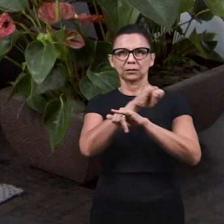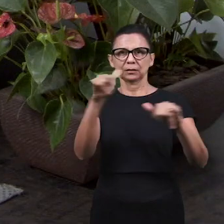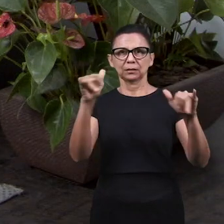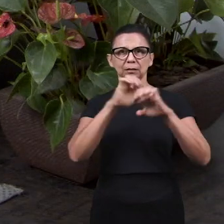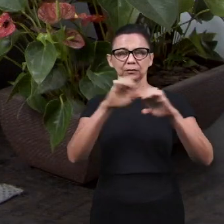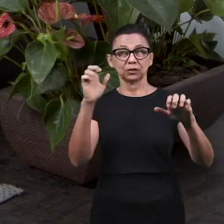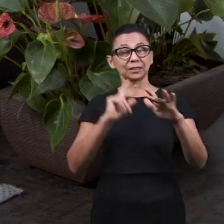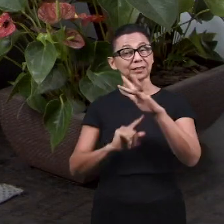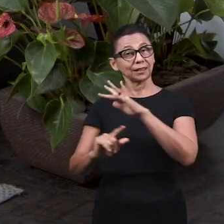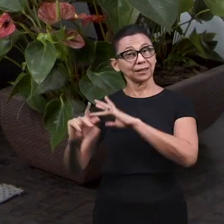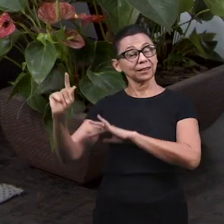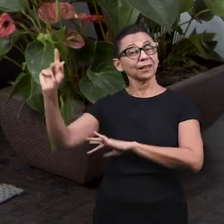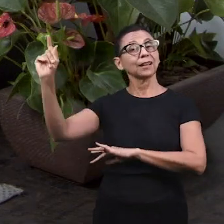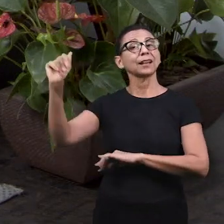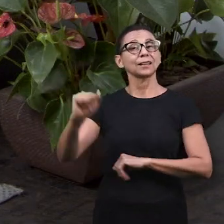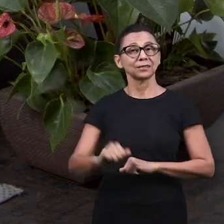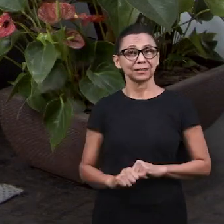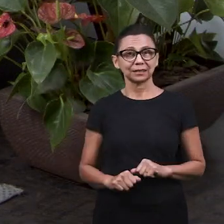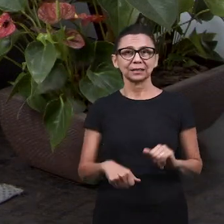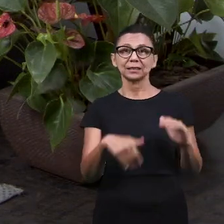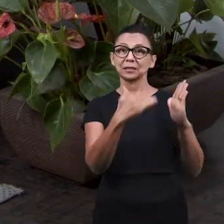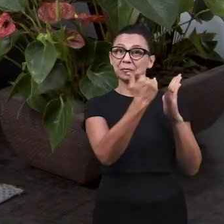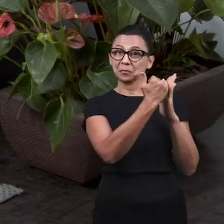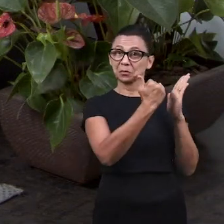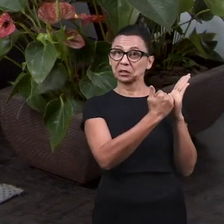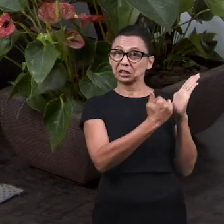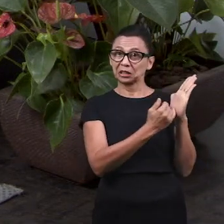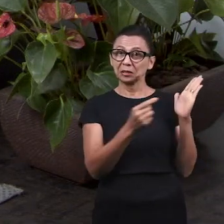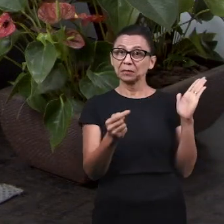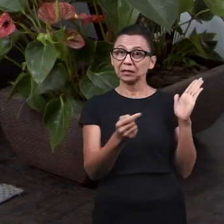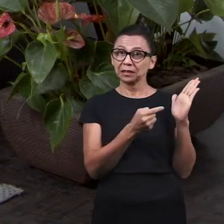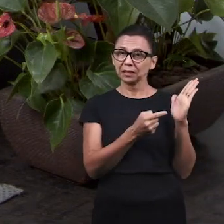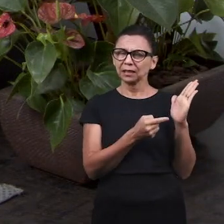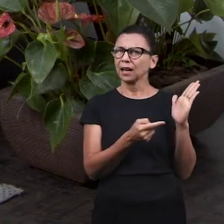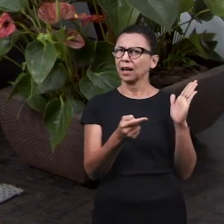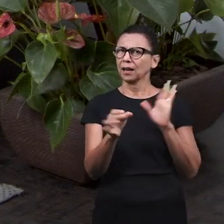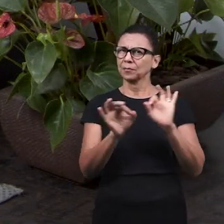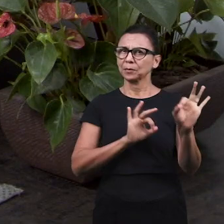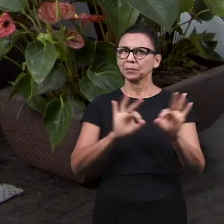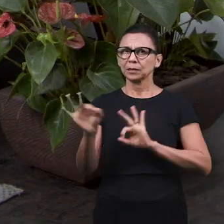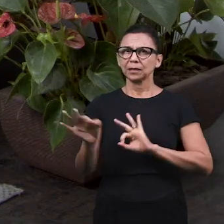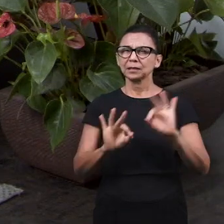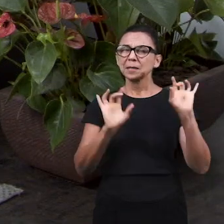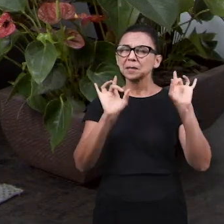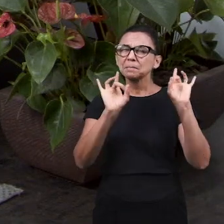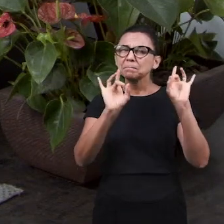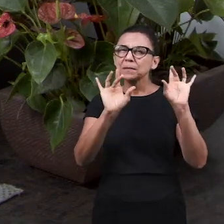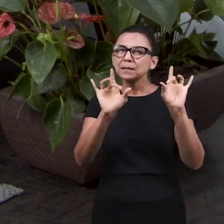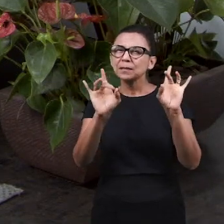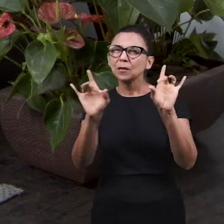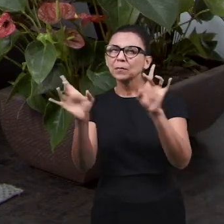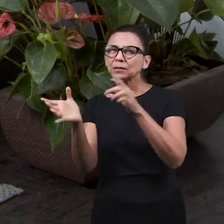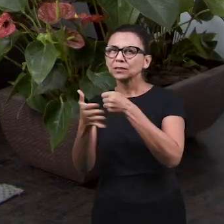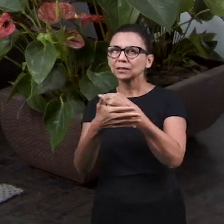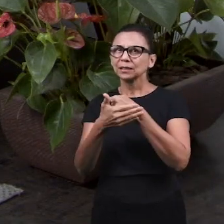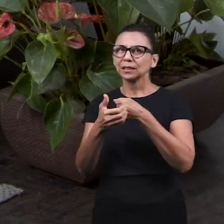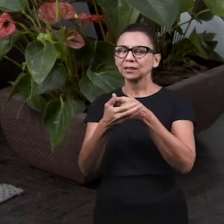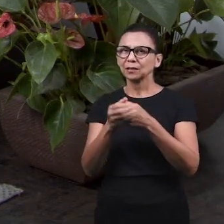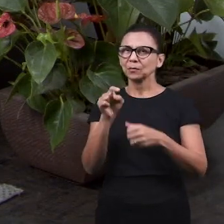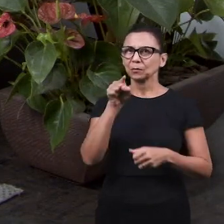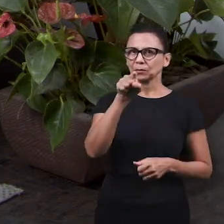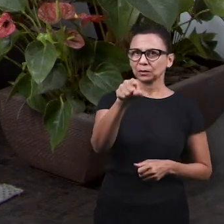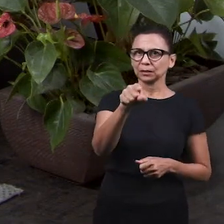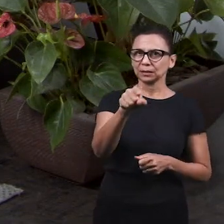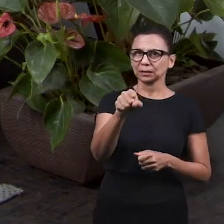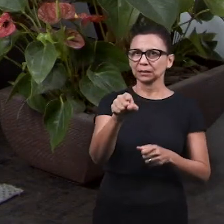programmation de l'Église chrétienne Maranatha en annonçant l'Évangile éternel. Ce programme, que vous savez, est fait spécialement avec tout